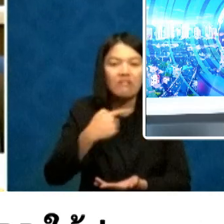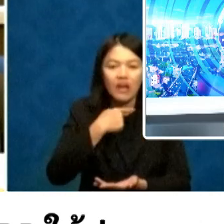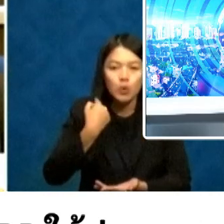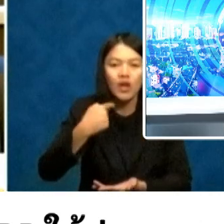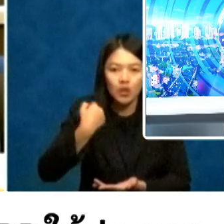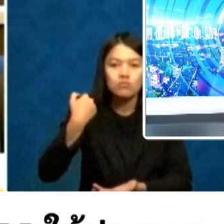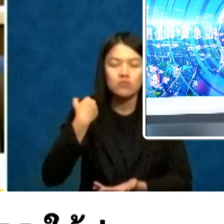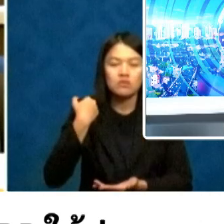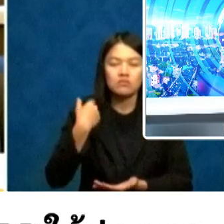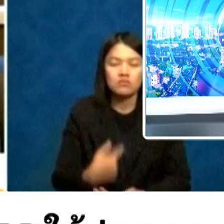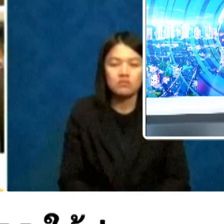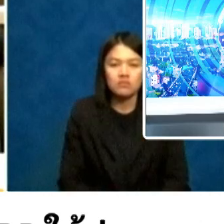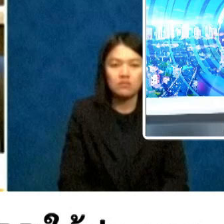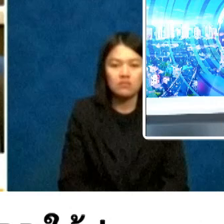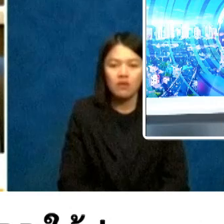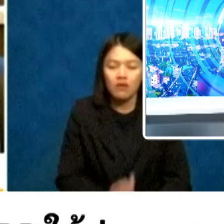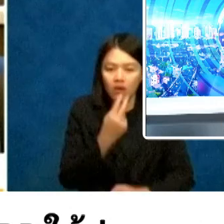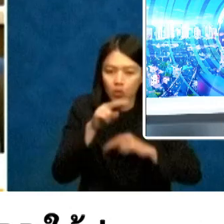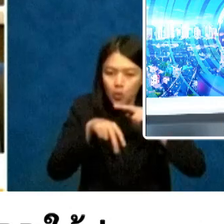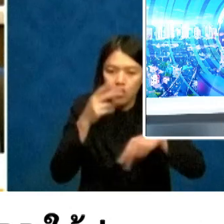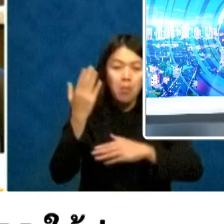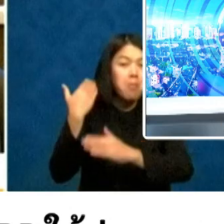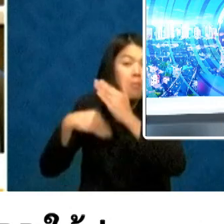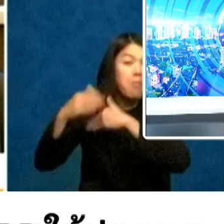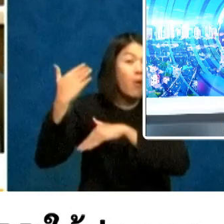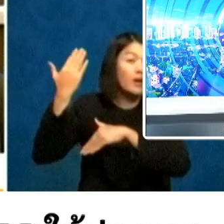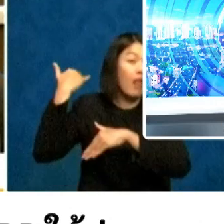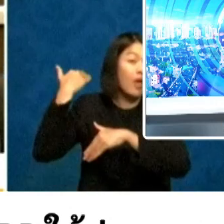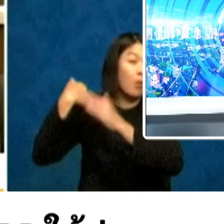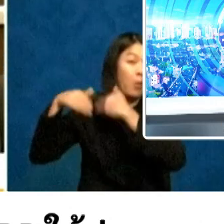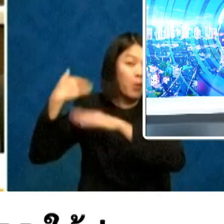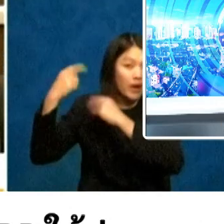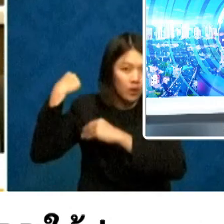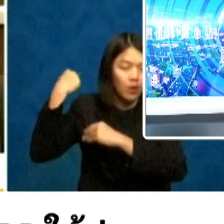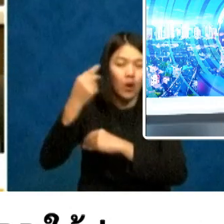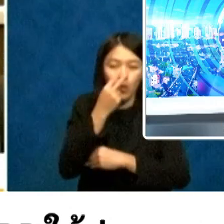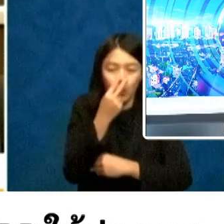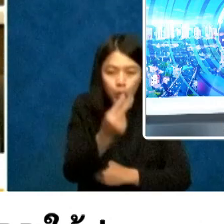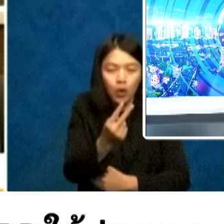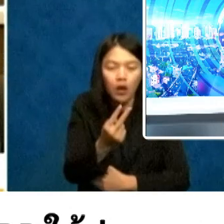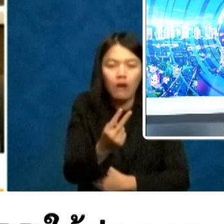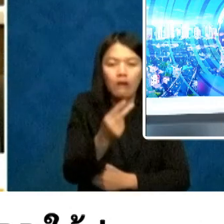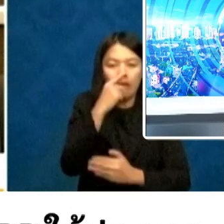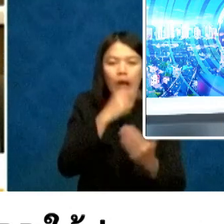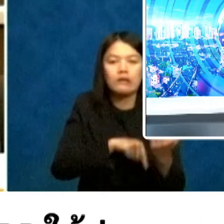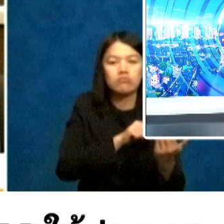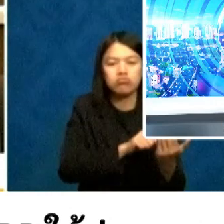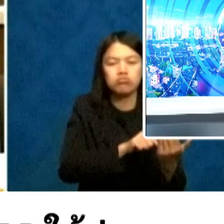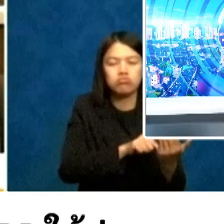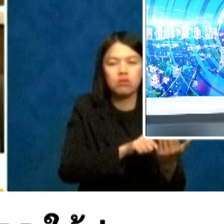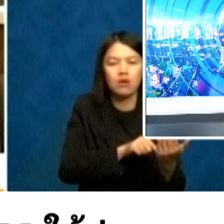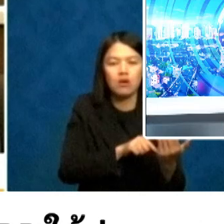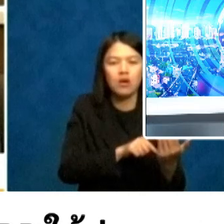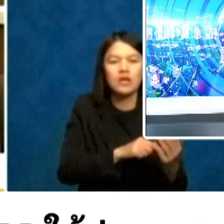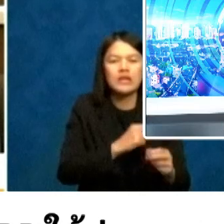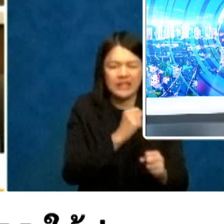างชาติจะมาลงทุนคุณจิตติพจน์เนี่ยได้บอกว่าตอนนี้คนไทยทุกคนเป็นห่วงกังวลเรื่องของสภาวะเศรษฐกิจของประเท